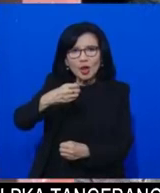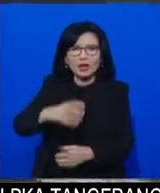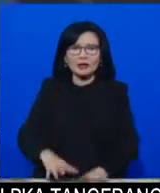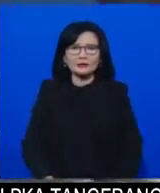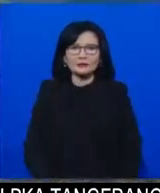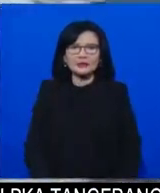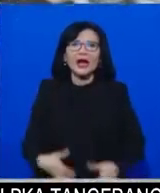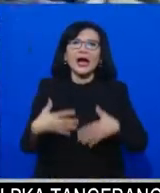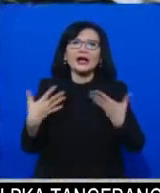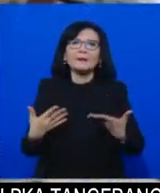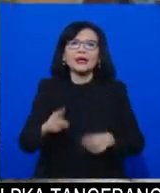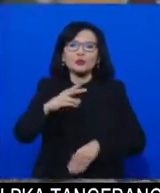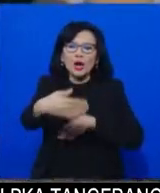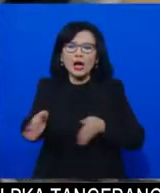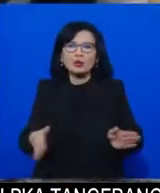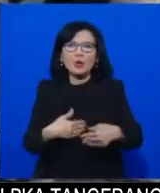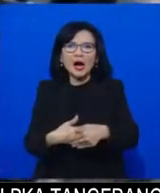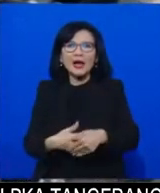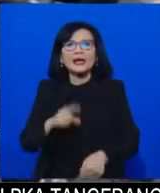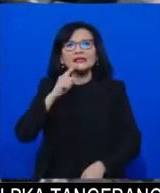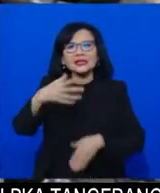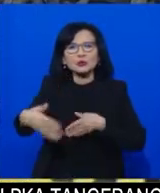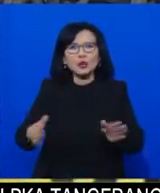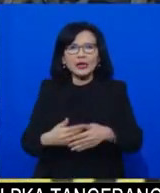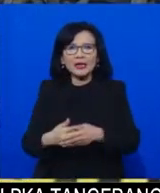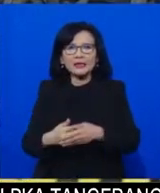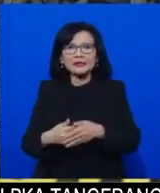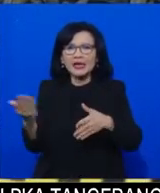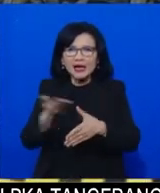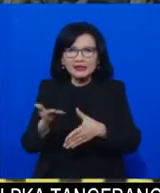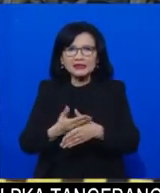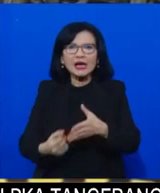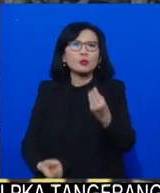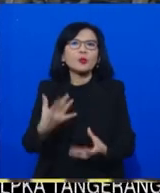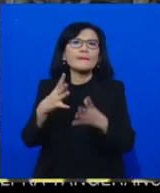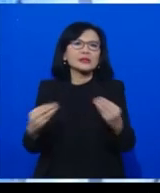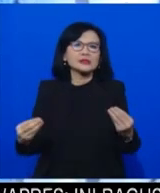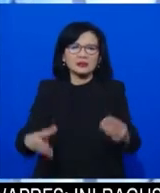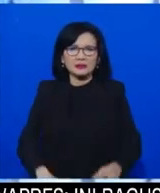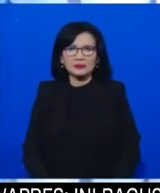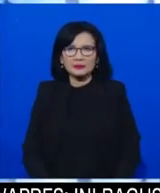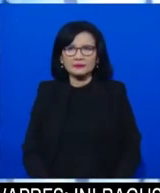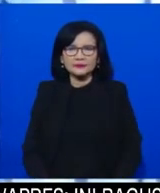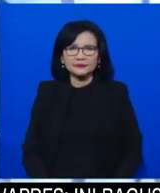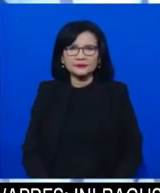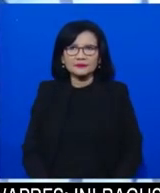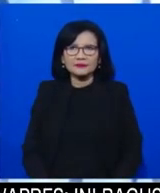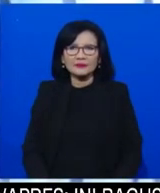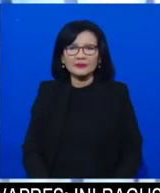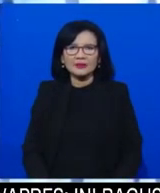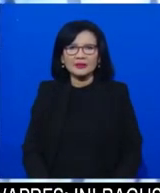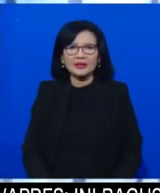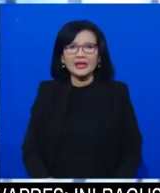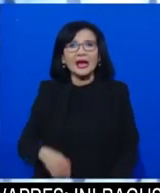kesehatan. Akibatnya dua ruang kelas dan satu ruangan penyimpanan arsip hangus terbakar. Dia sudah